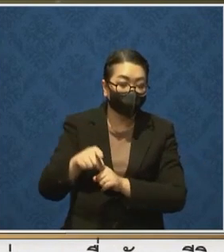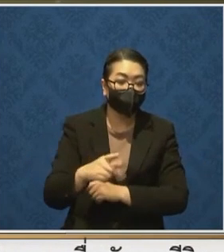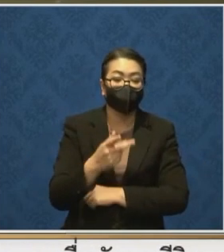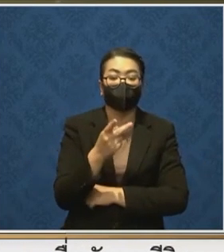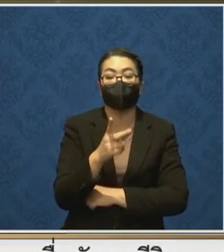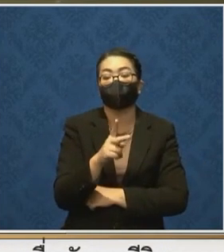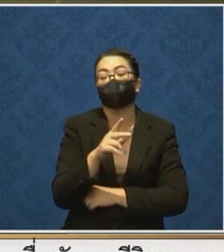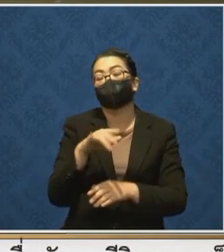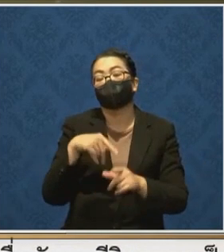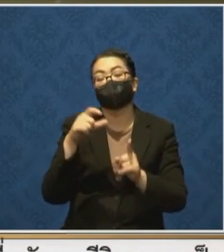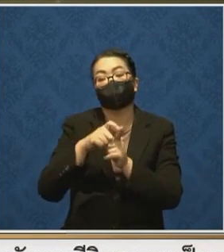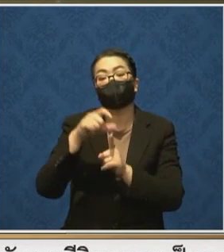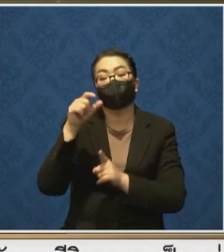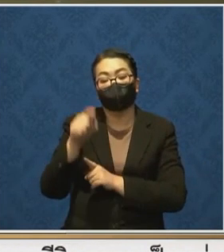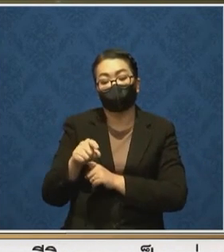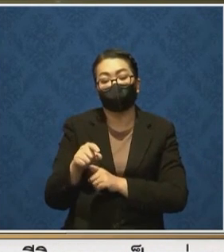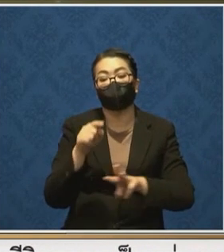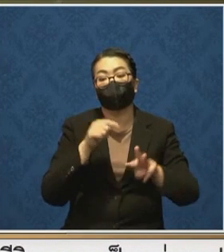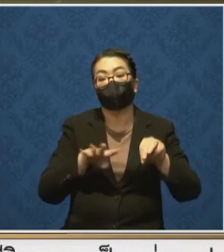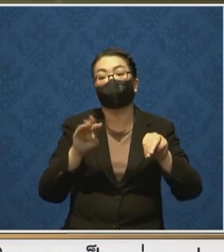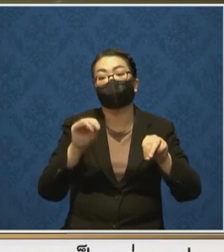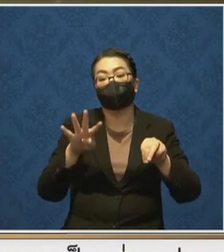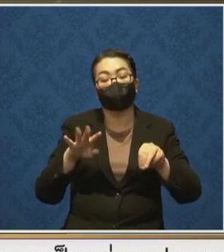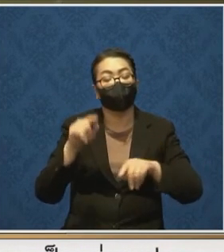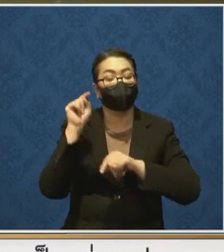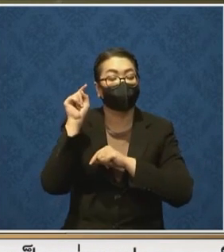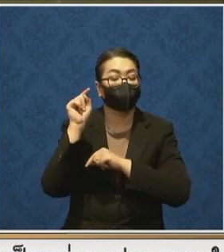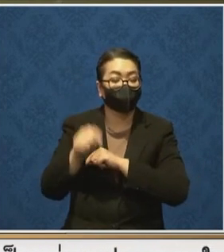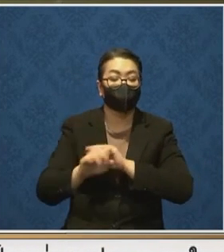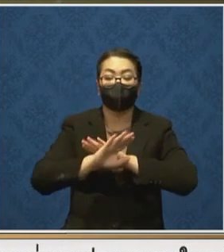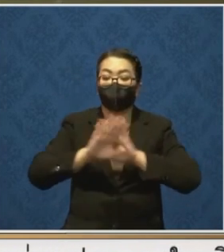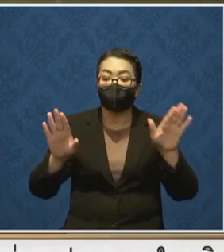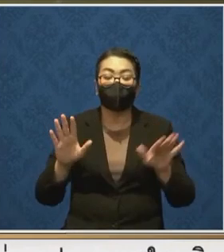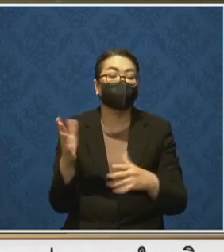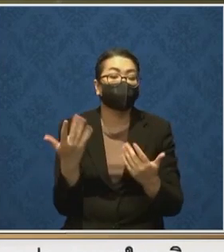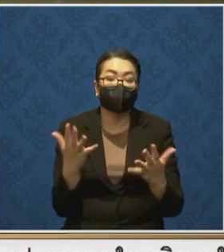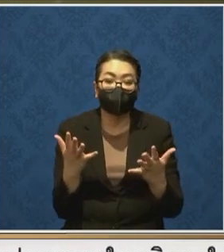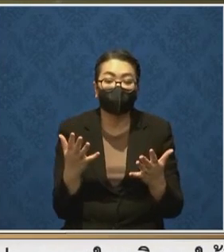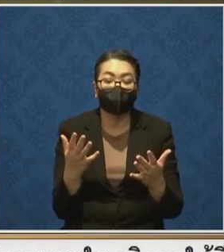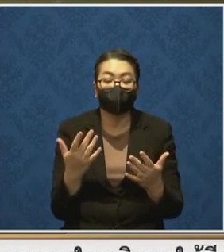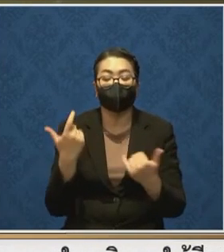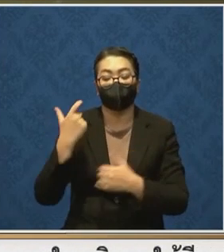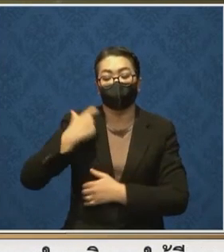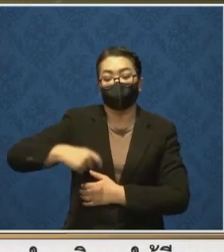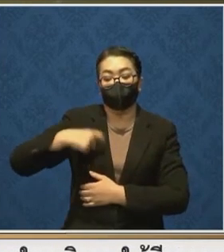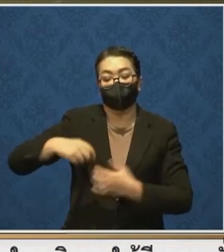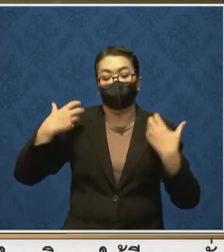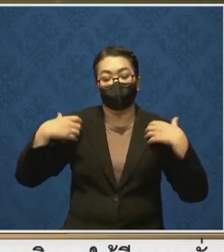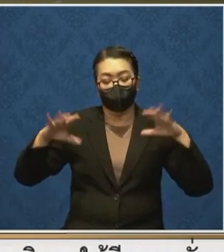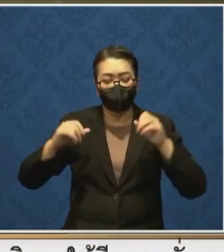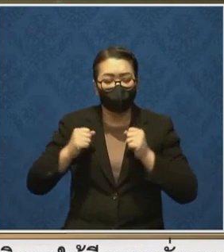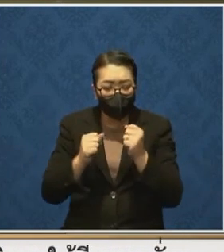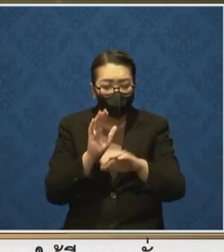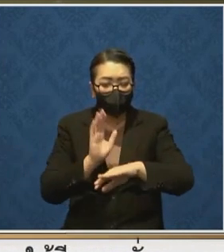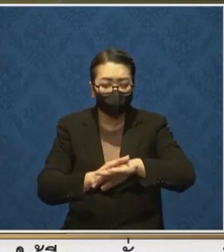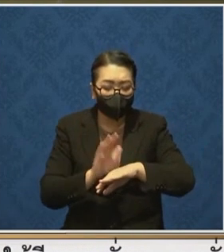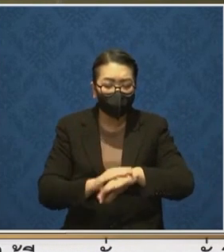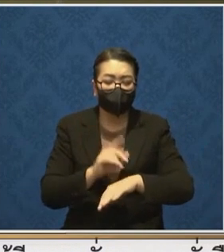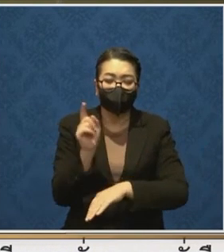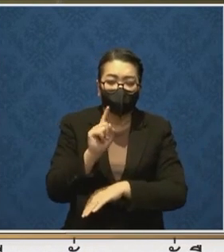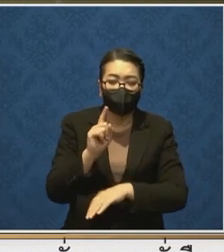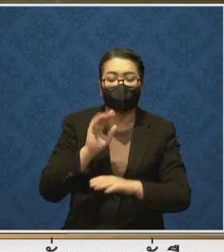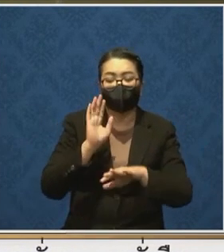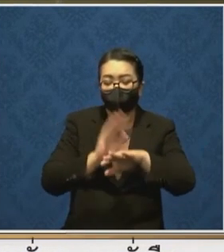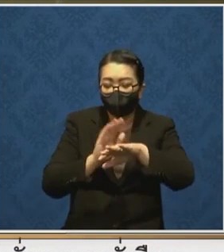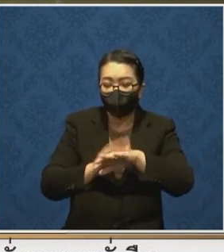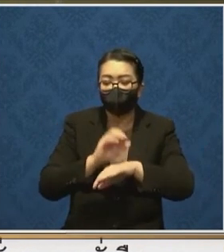ารสูงสุที่เปนองคกรอสระตามรัฐมนวแรกษจากไทยในฐานะธนายแผ่นดินก็ย่อมพยายามที่จะรกษาผประโยชน์ของประเท